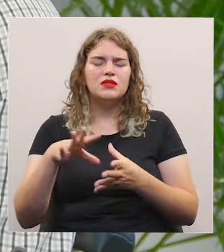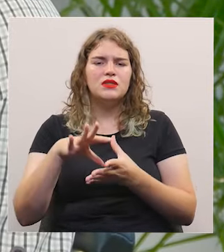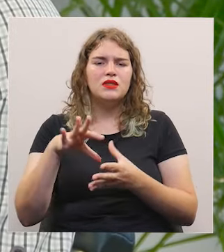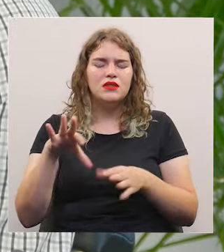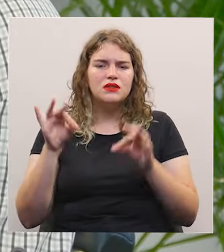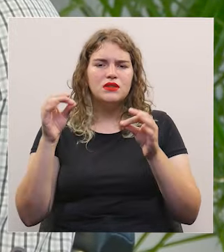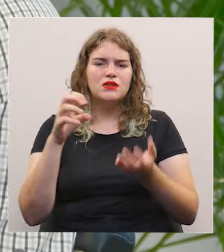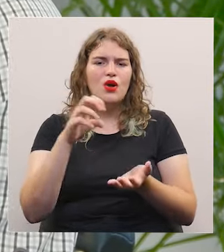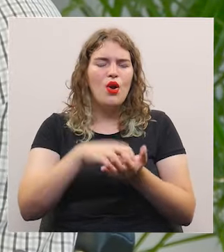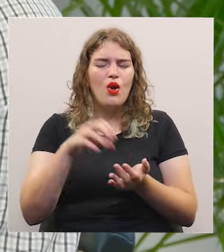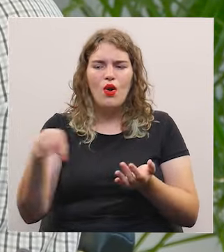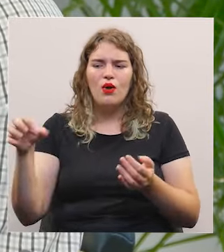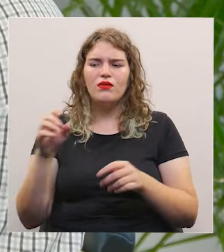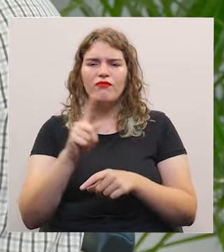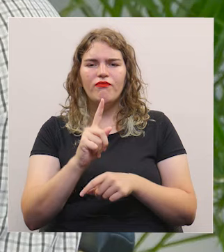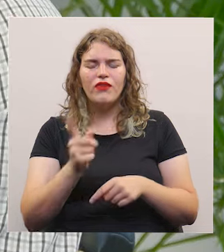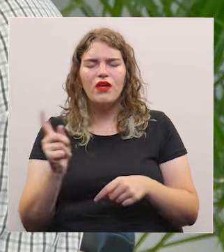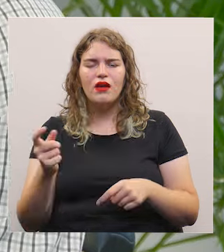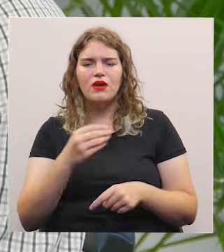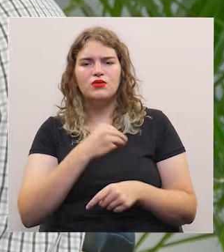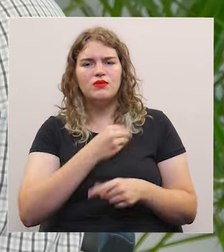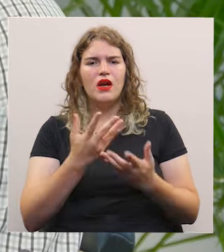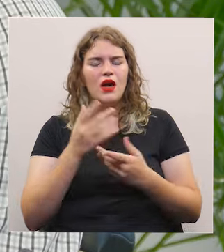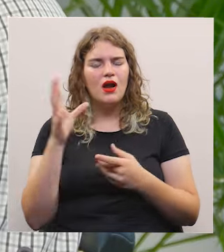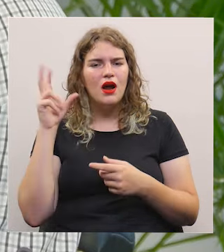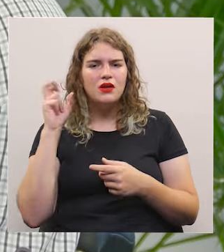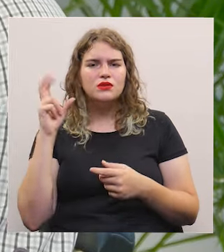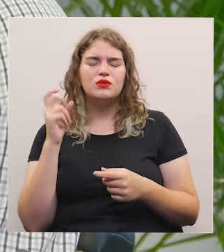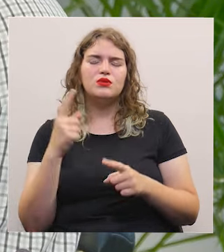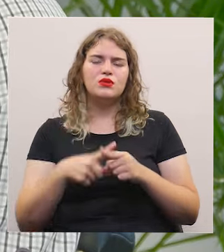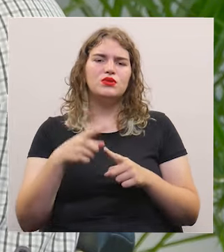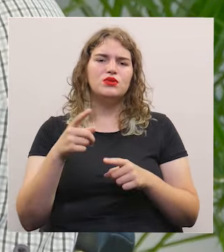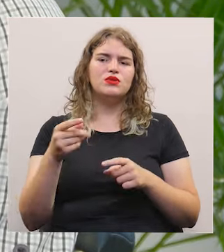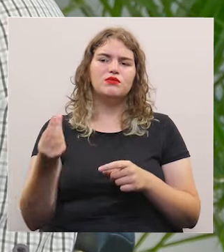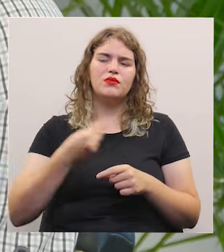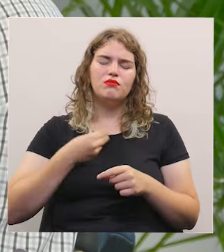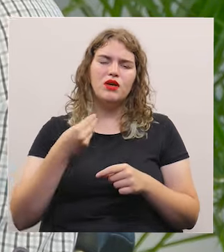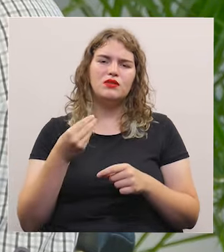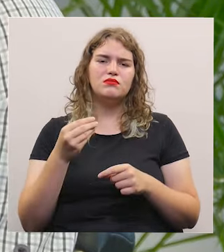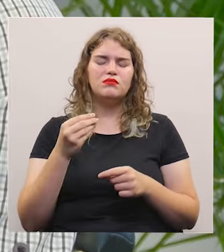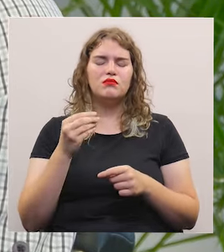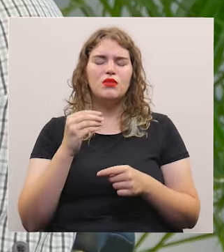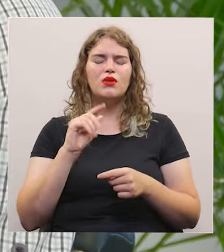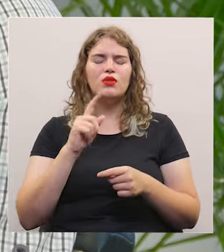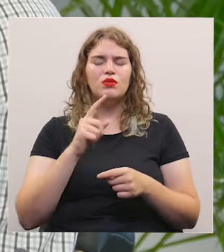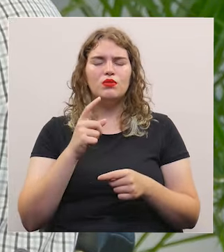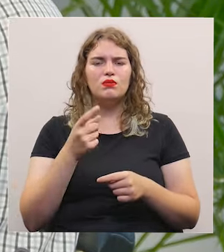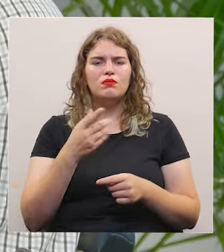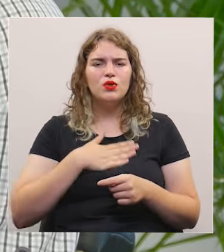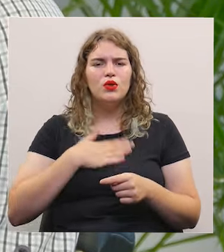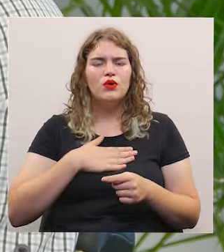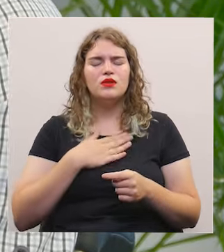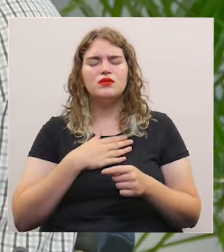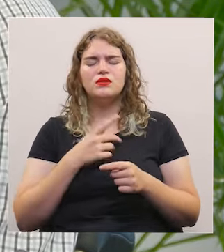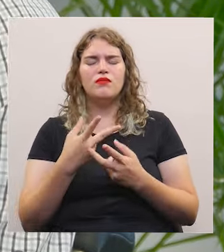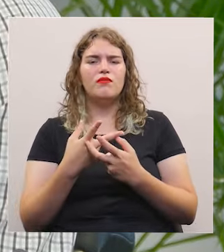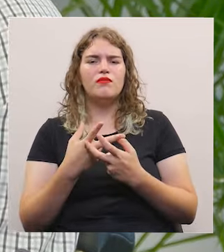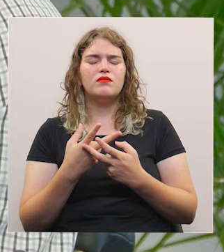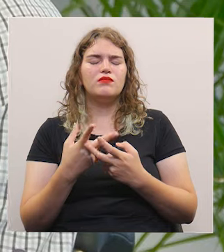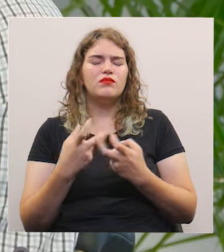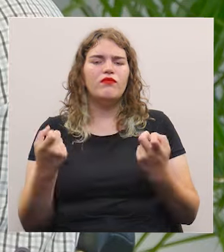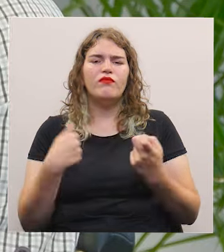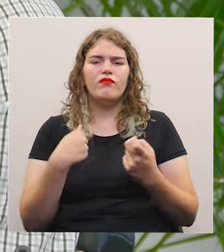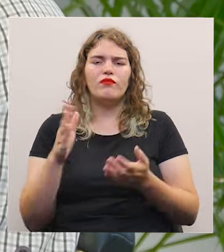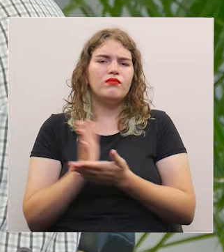sediu în fiecare suflet care ascultă, să capete o voință de neclintit, o